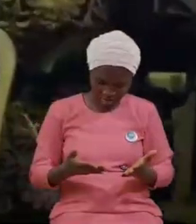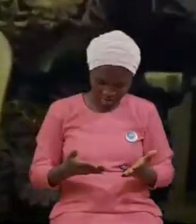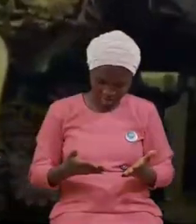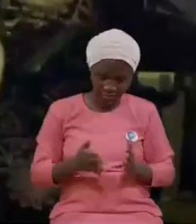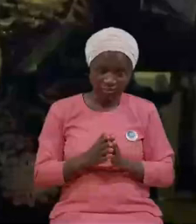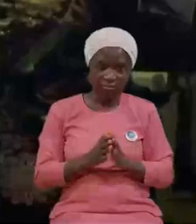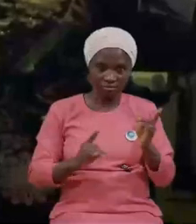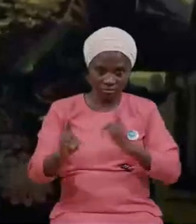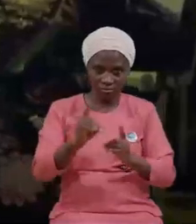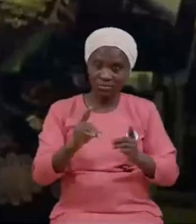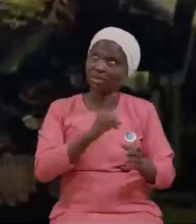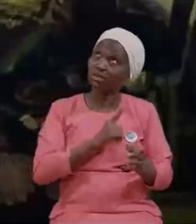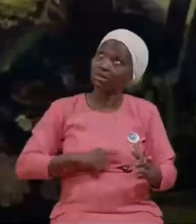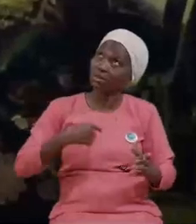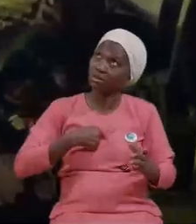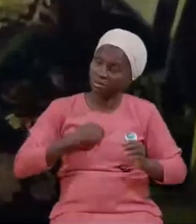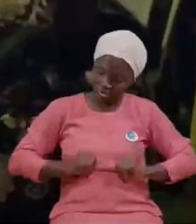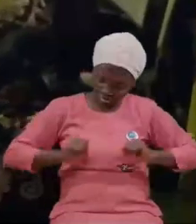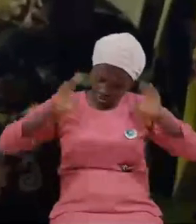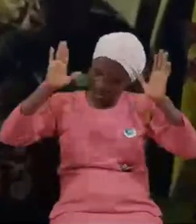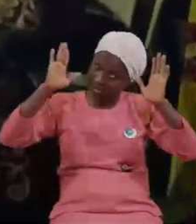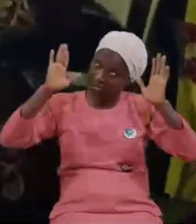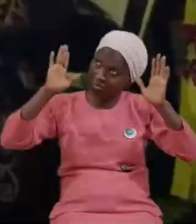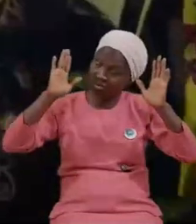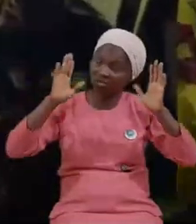Je m'abandonne. Ma vie.